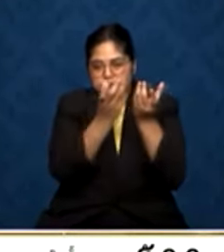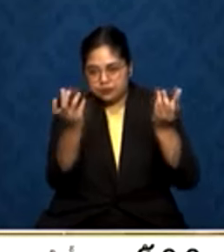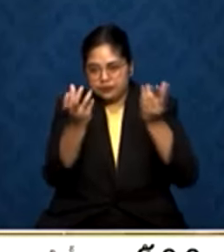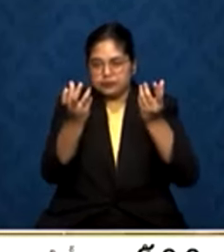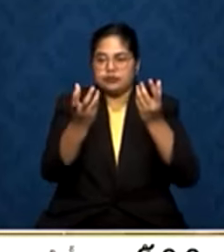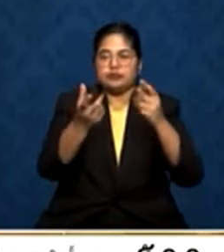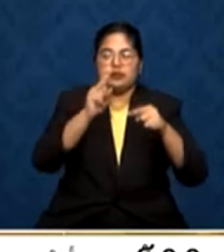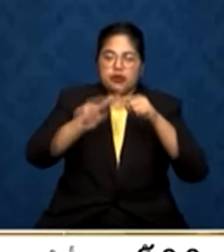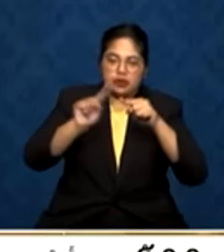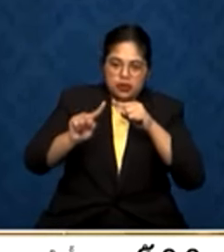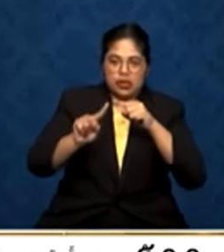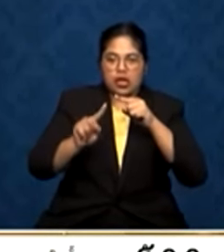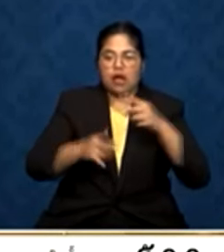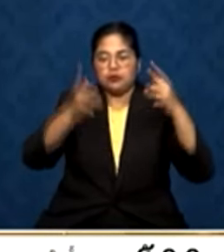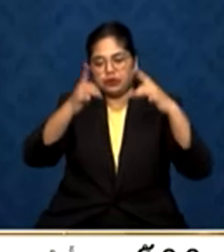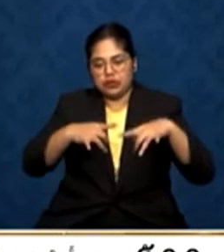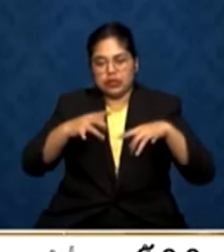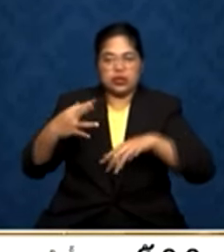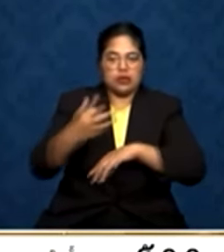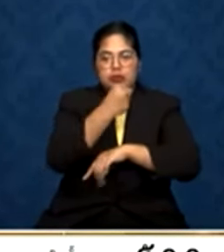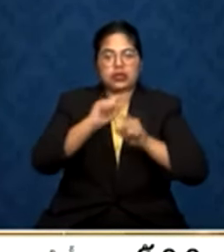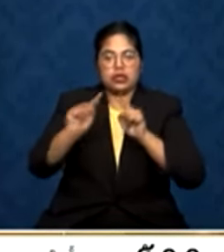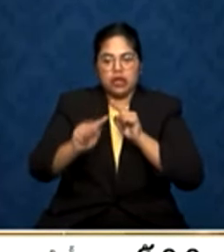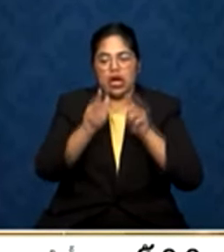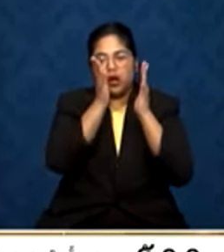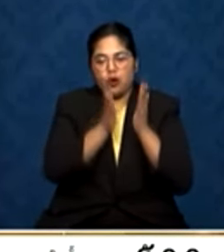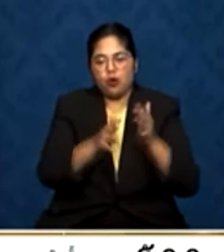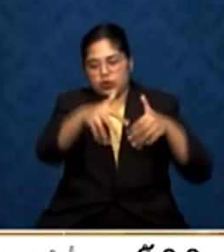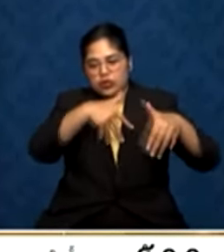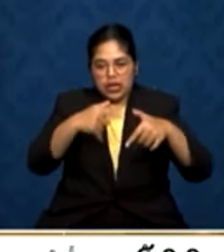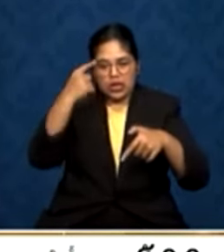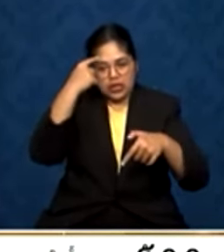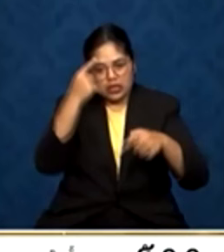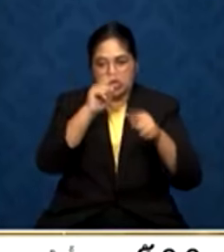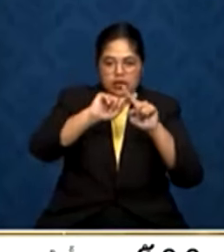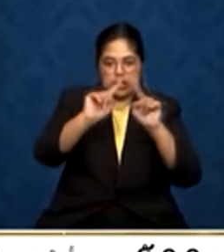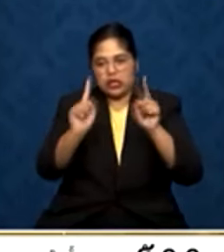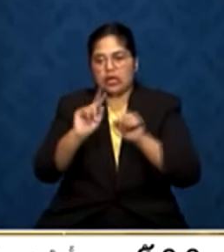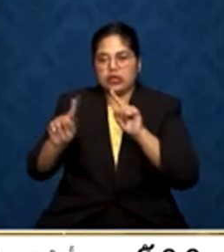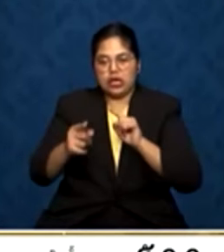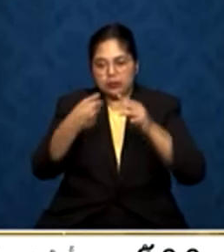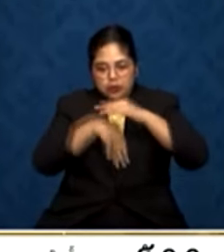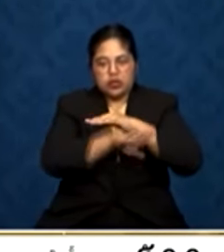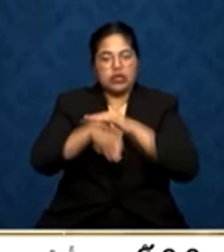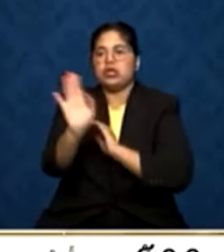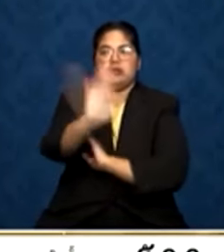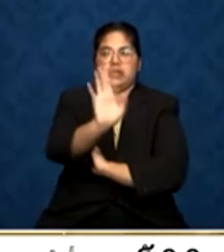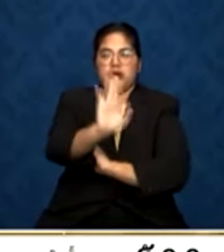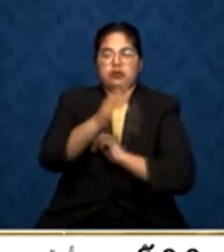แก้ว Cities ทางการเมืองแก้วิกษณทางการมืองและพและพิน้องคนไทยที่เห็นต่าง ไม่ต้องติดครุก ไม่ต้องลีผ่ยิน้คนไยทเห็นต่างไม่ต้องติดคุกไม่ต้องลีใ่e